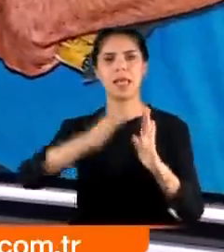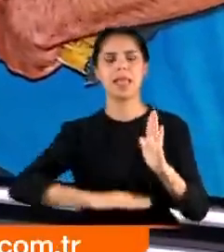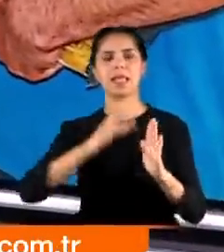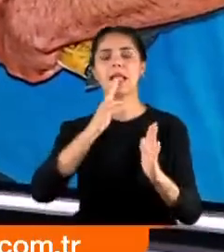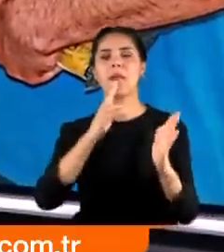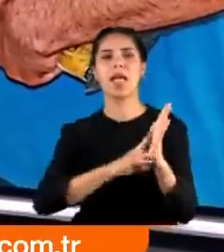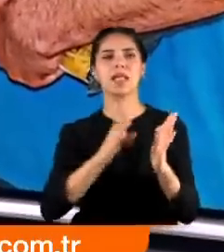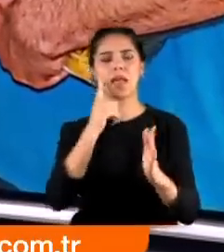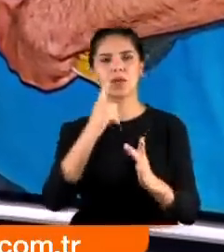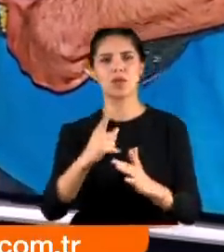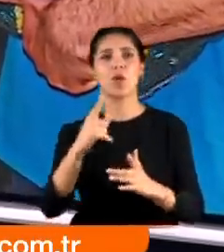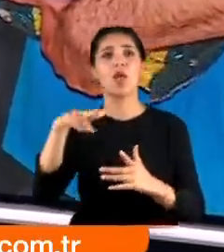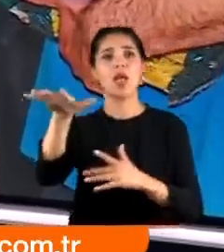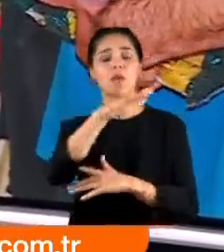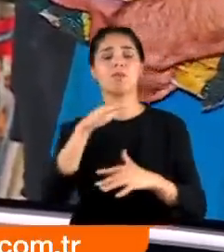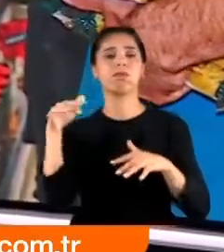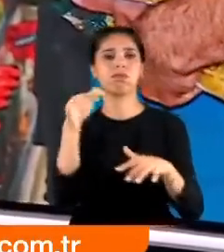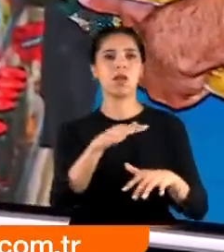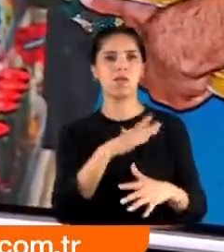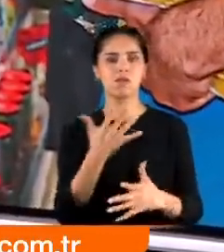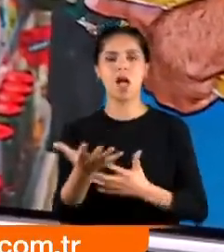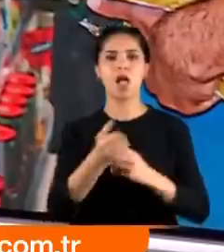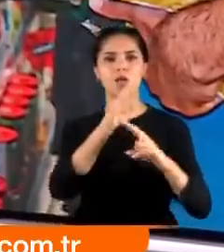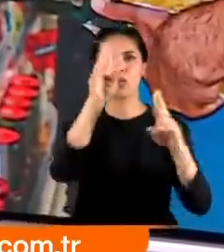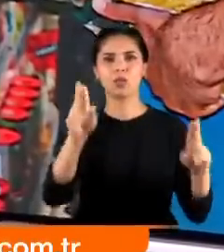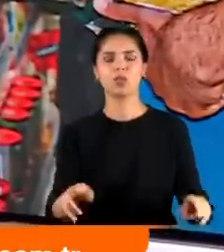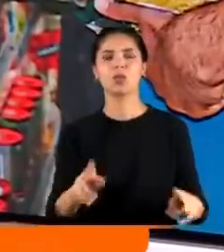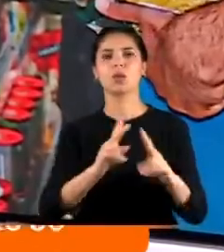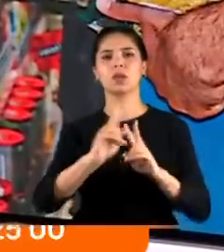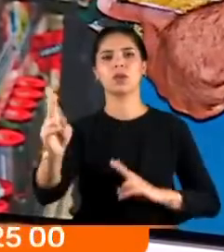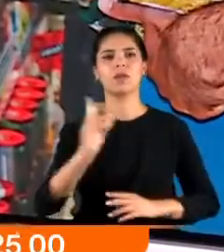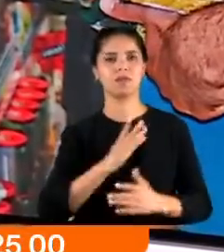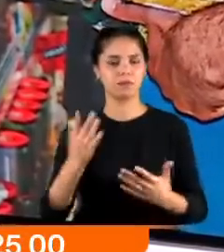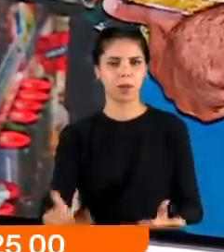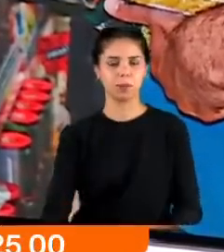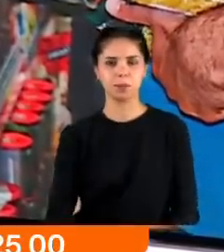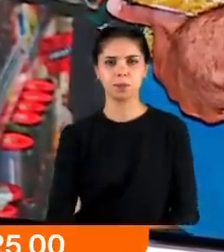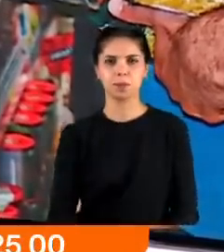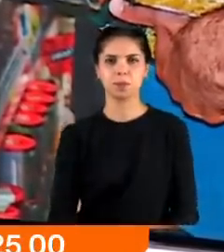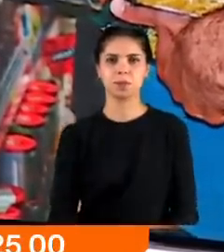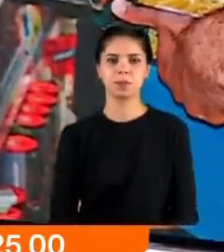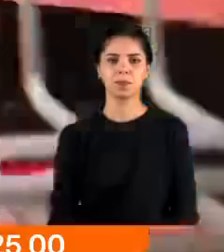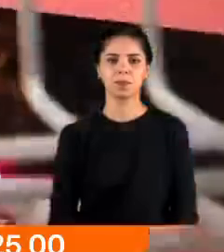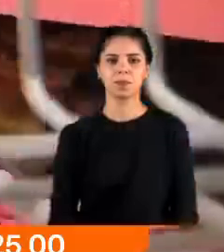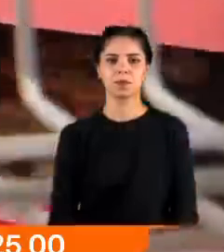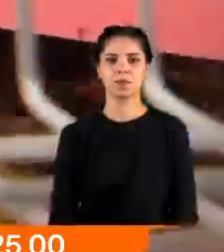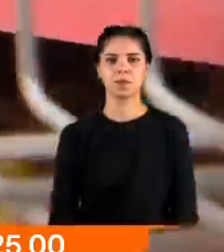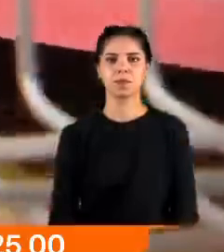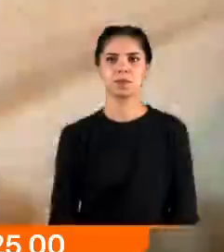yansıdı ve indirime tüketicilerin ilgisi yoğundu. Marketlerde, kasalarda kuyruklar oluştu.